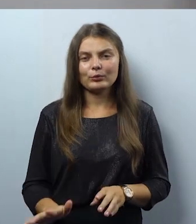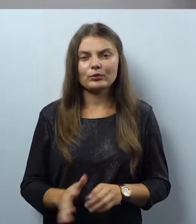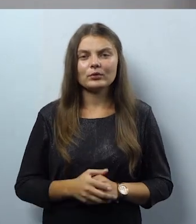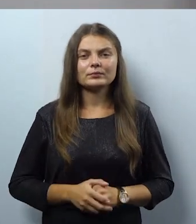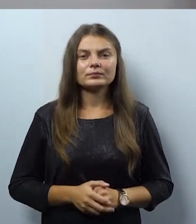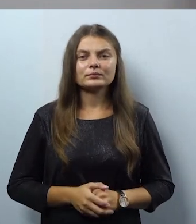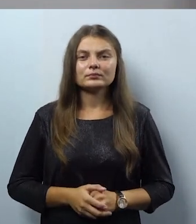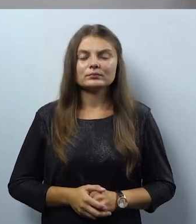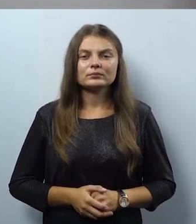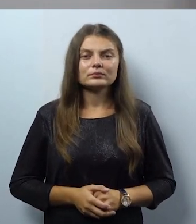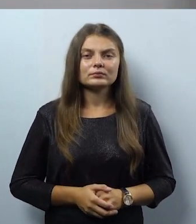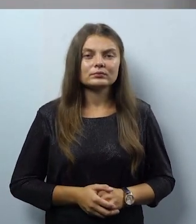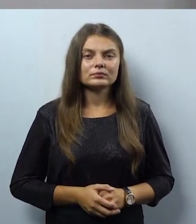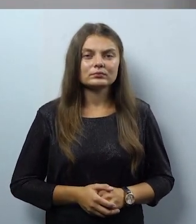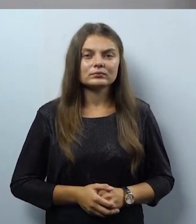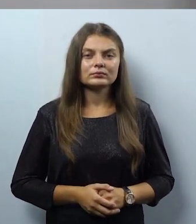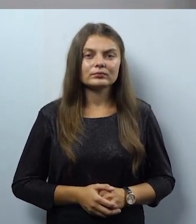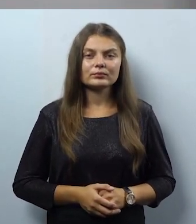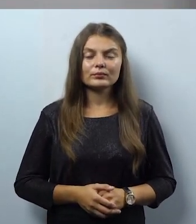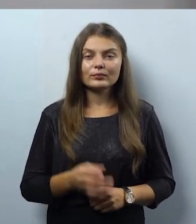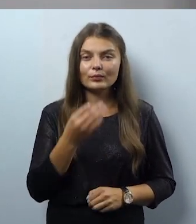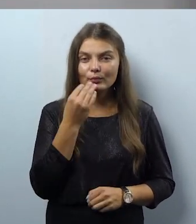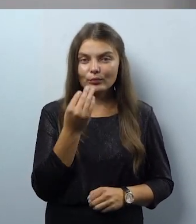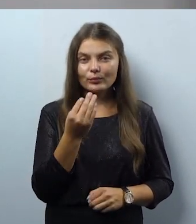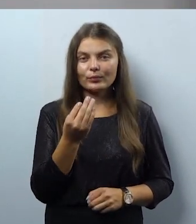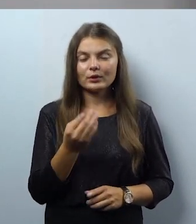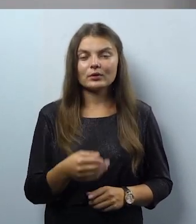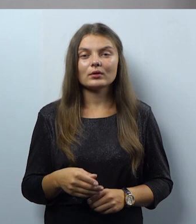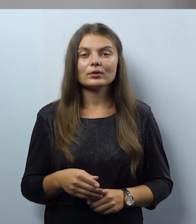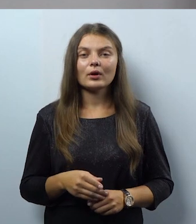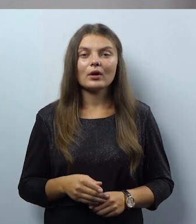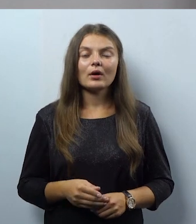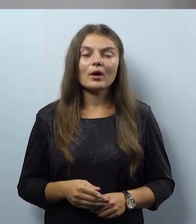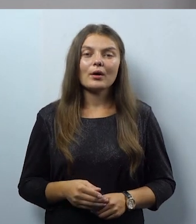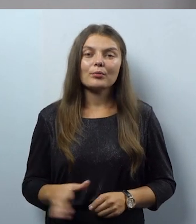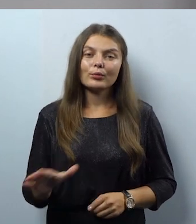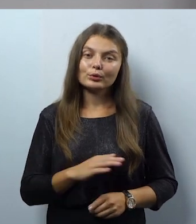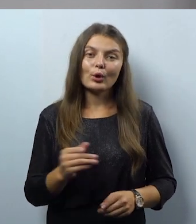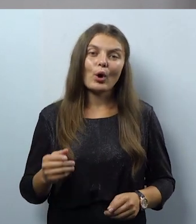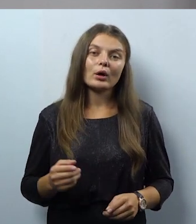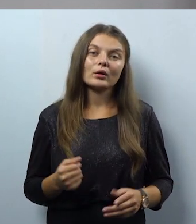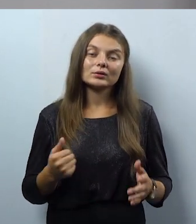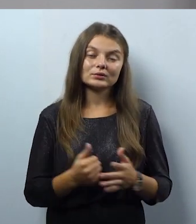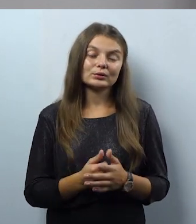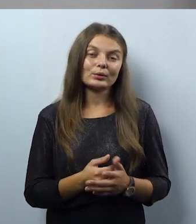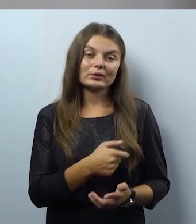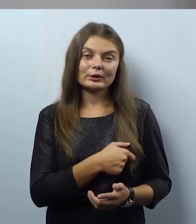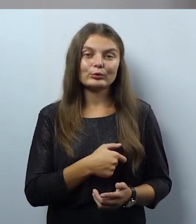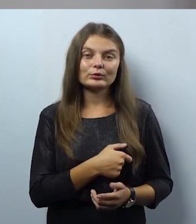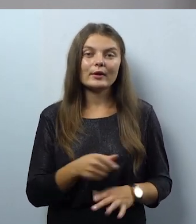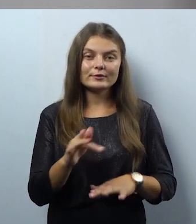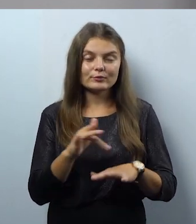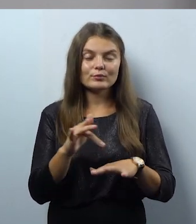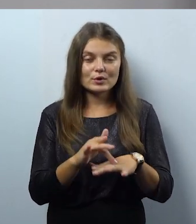якось. І було таке от звернення до депутатів і міського голови зробити